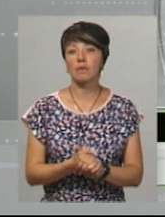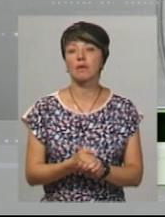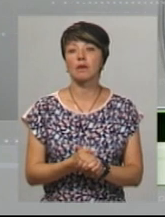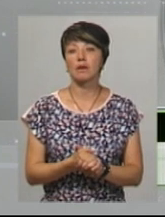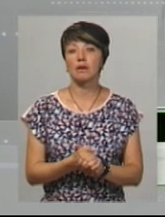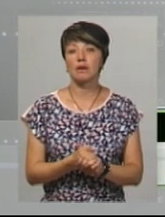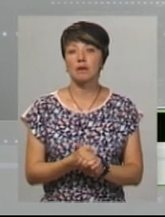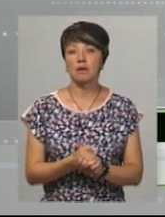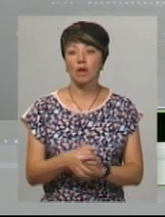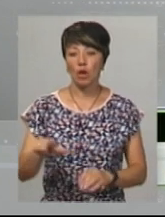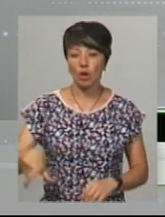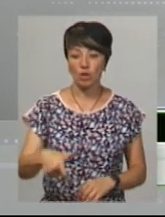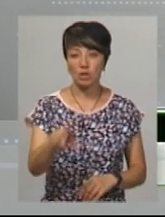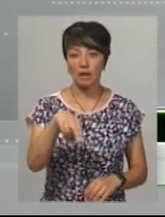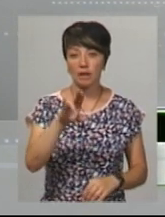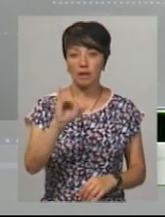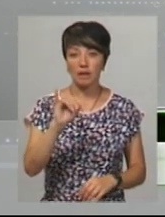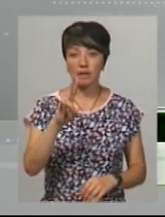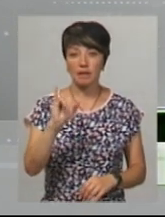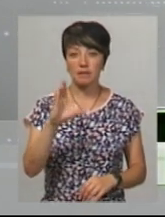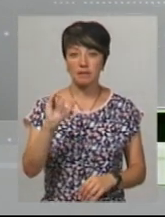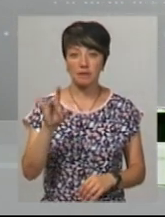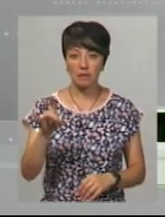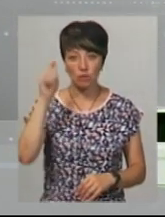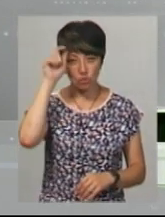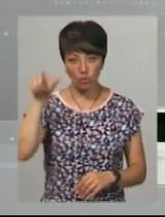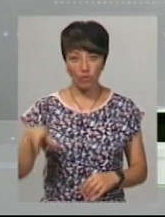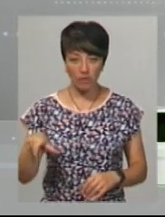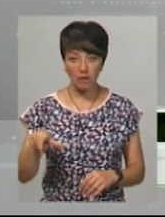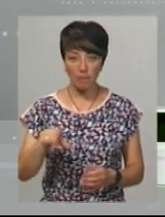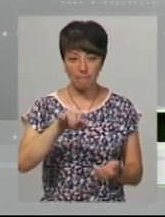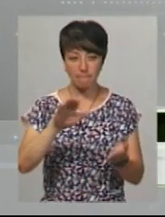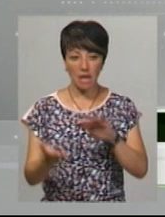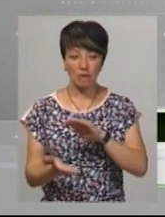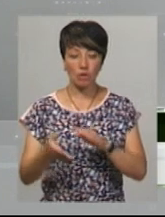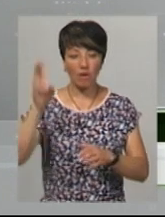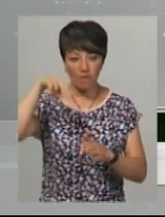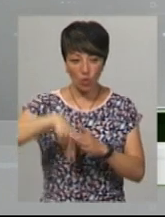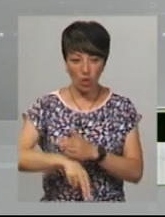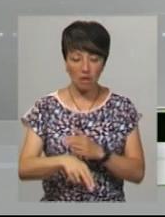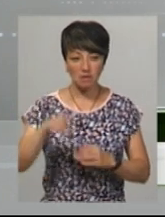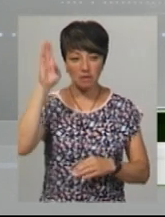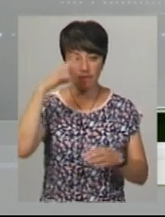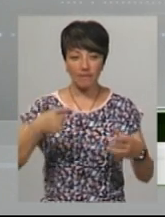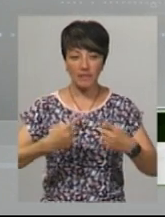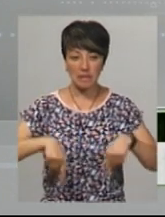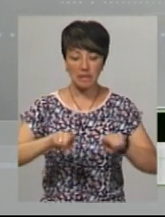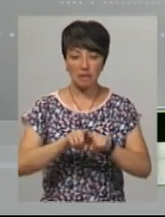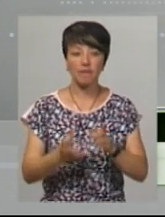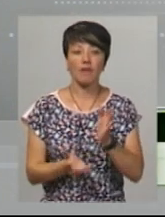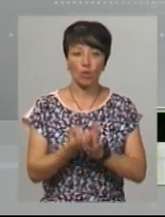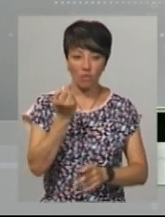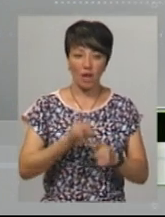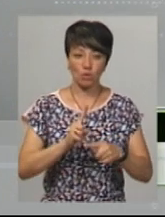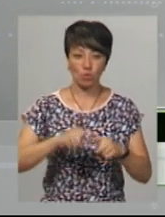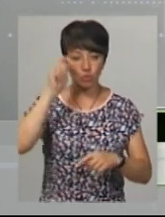таки річка Дністер, під час відпочинку на надувному матраці, чоловік перекинувся. Водолазно-рятувальне відділення номер 4 врятувало цього